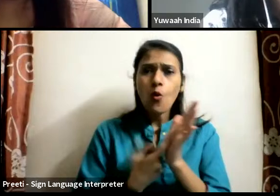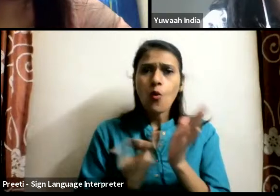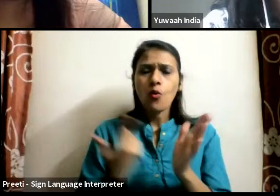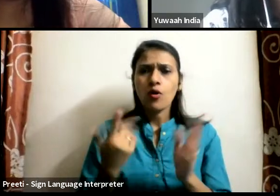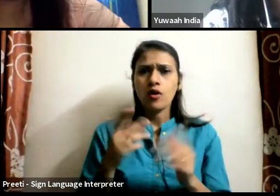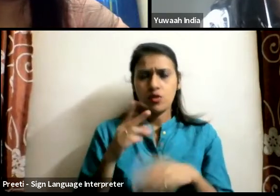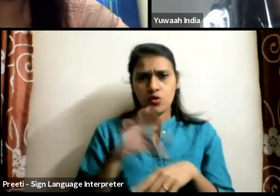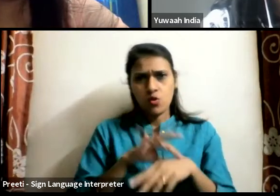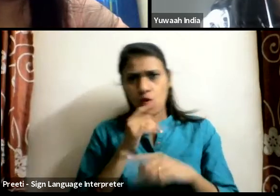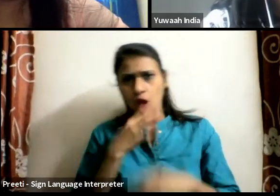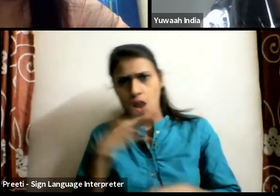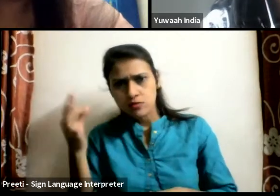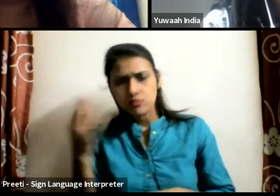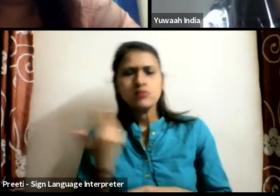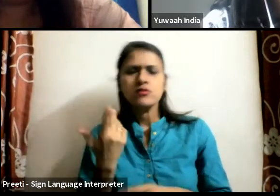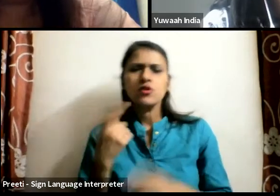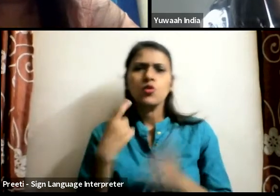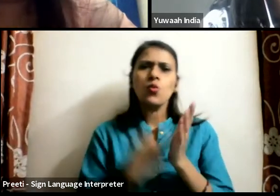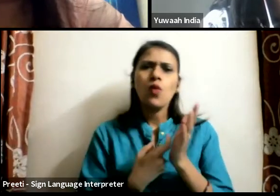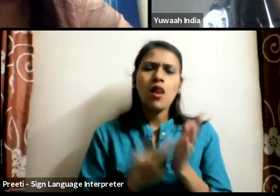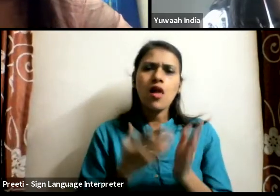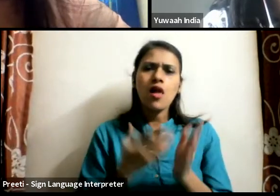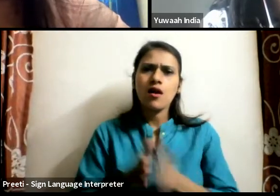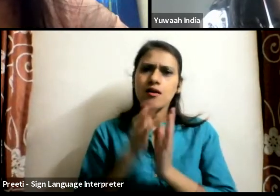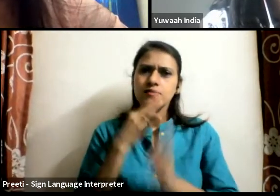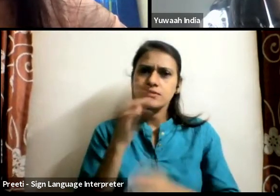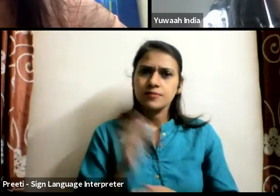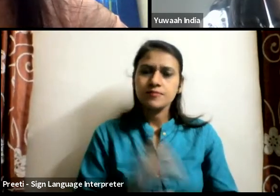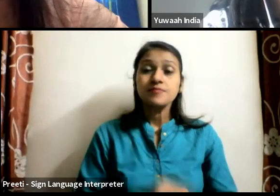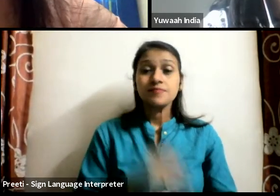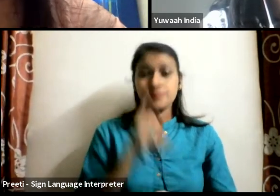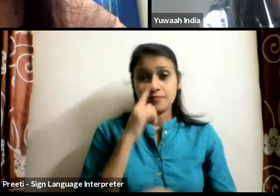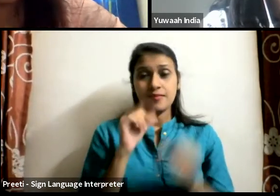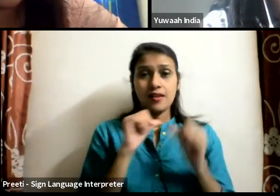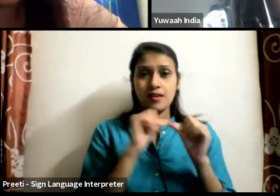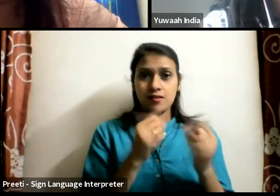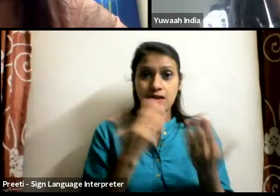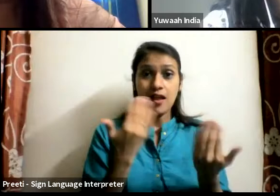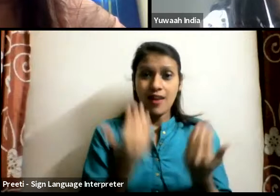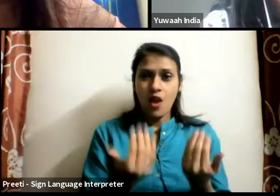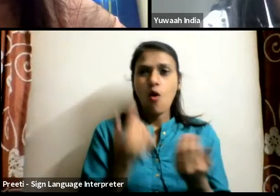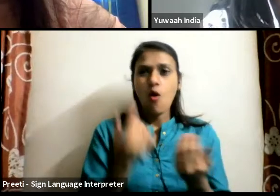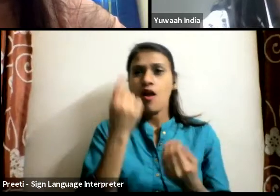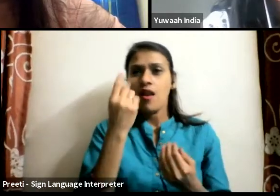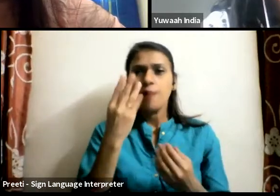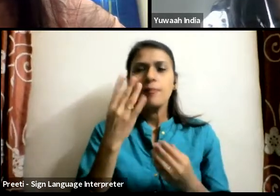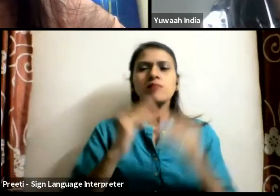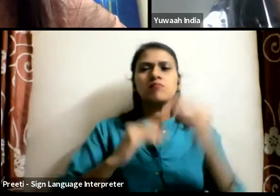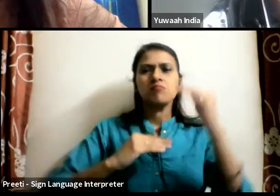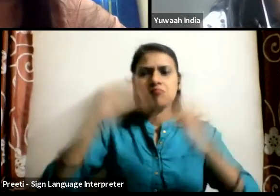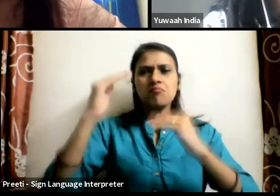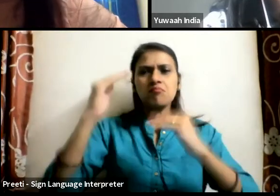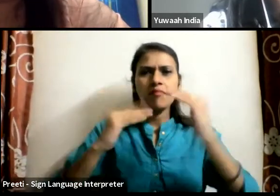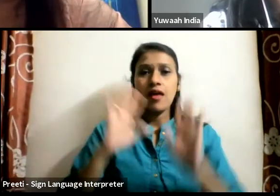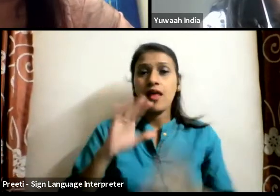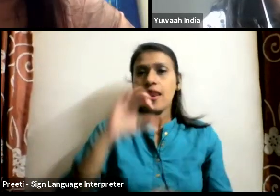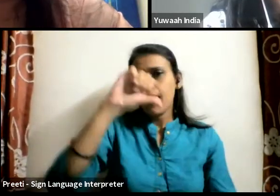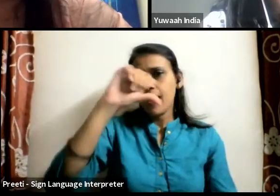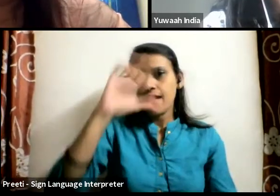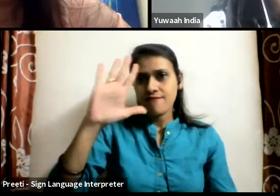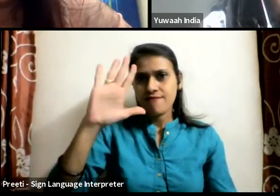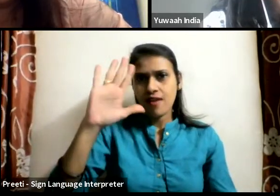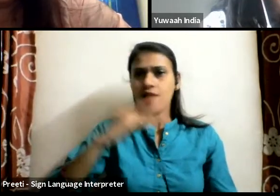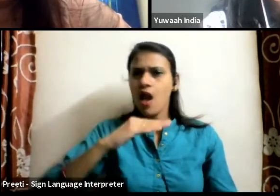करना पड़ेगा? सी आइडियली अब आजकल तो रेंज थोड़ी सी ऊपर नीचे करते हैं, बट 95 के ऊपर तो आपको